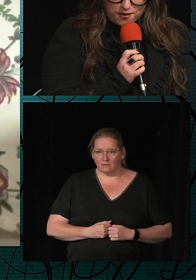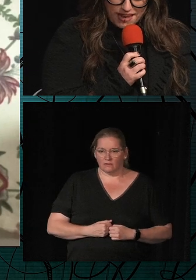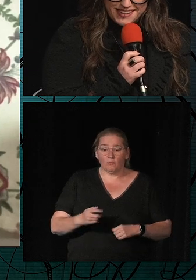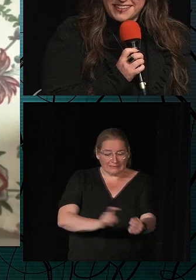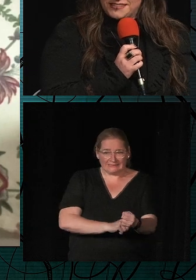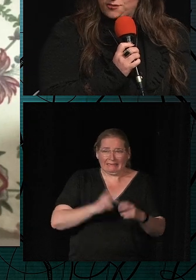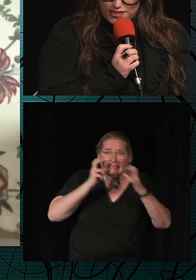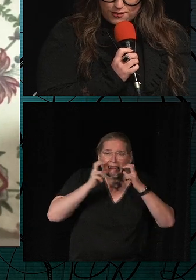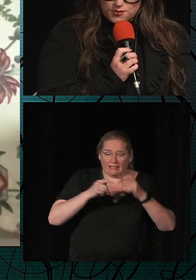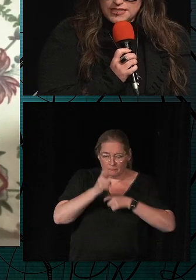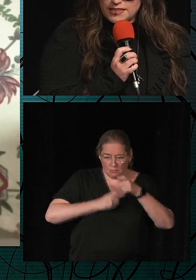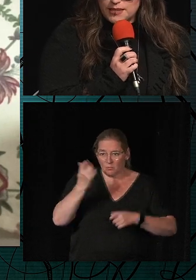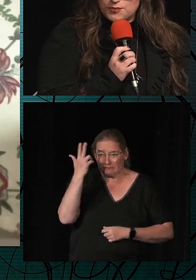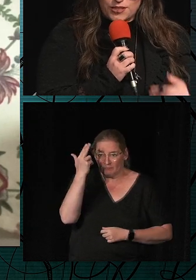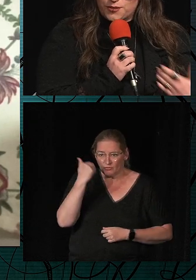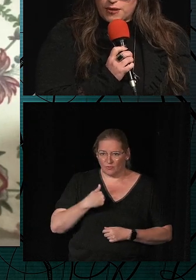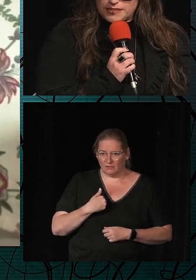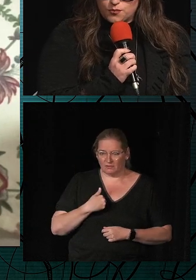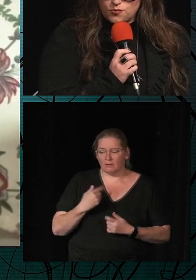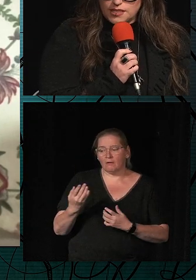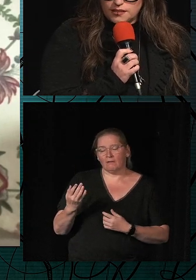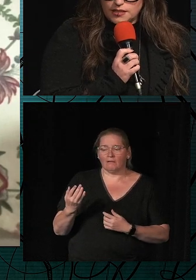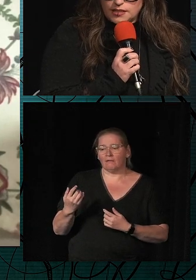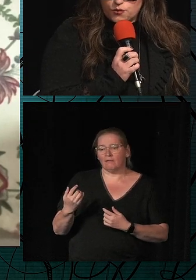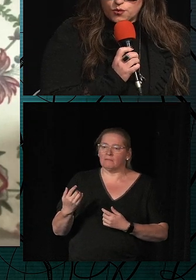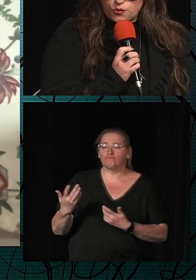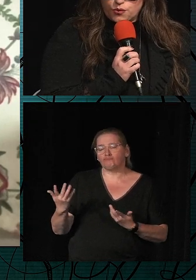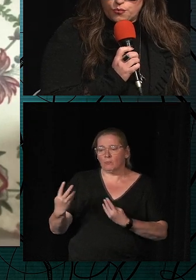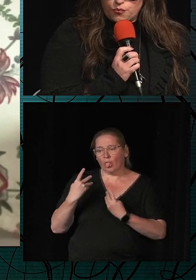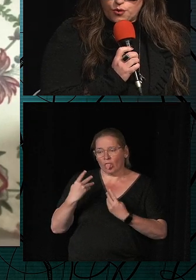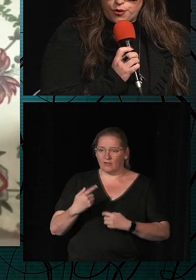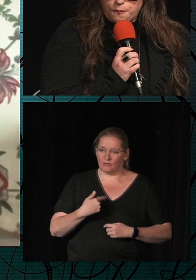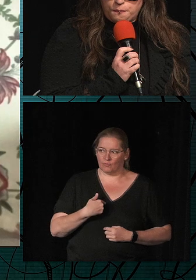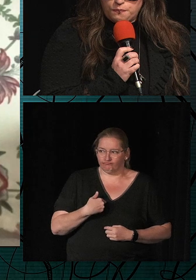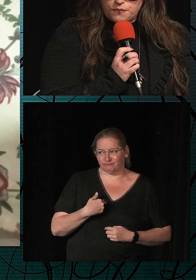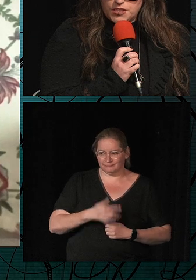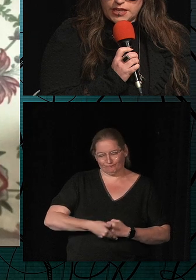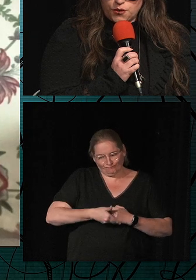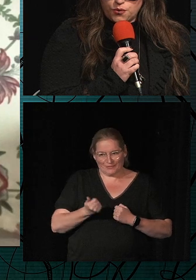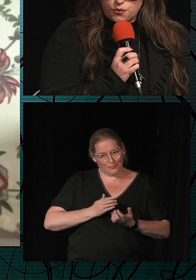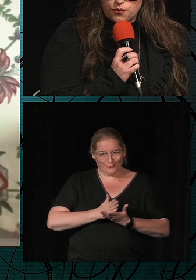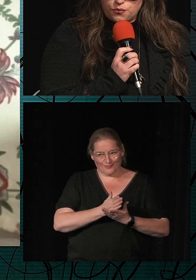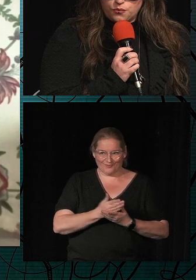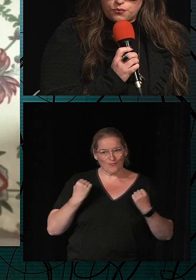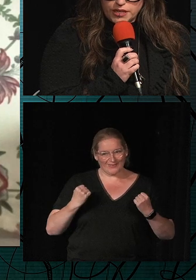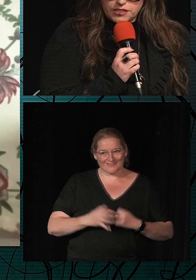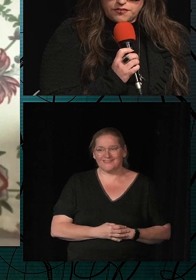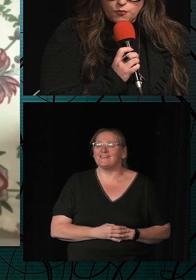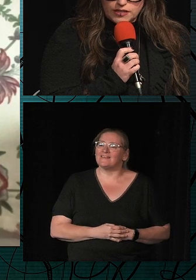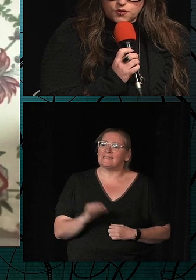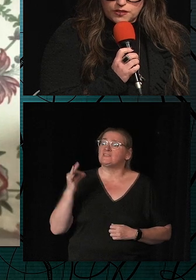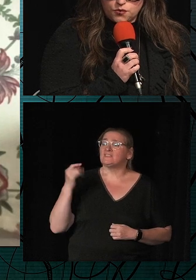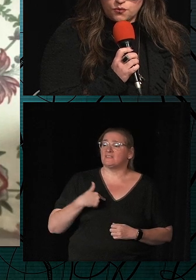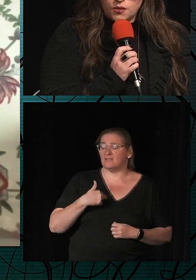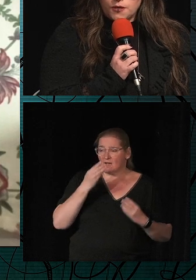stressé c'est normal c'est ce que j'attends aussi parce que quelque part ça me soutient donc je dirais que ouais j'ai